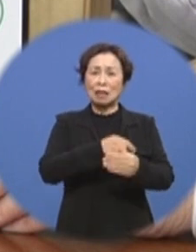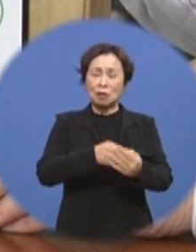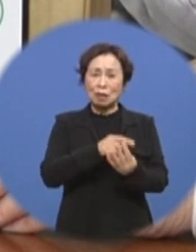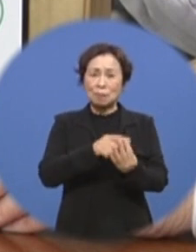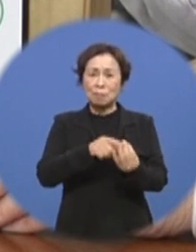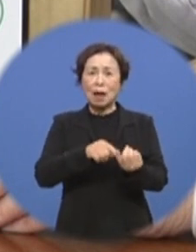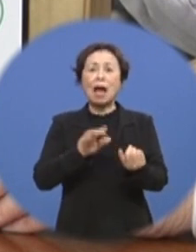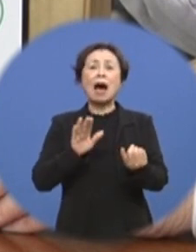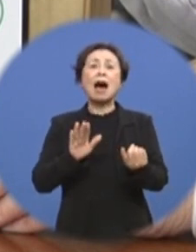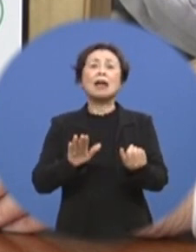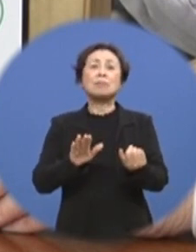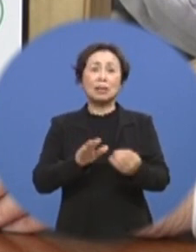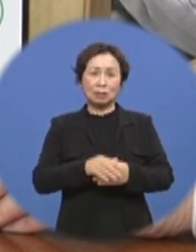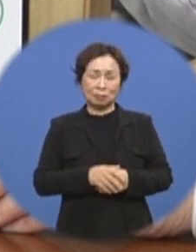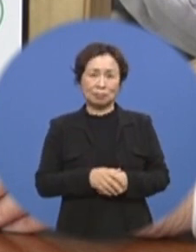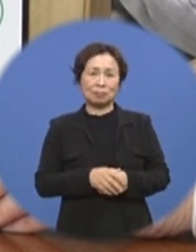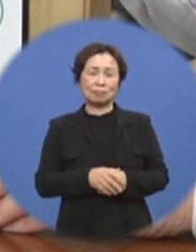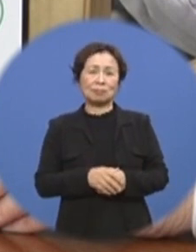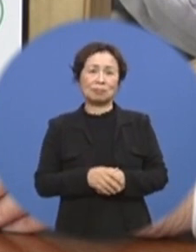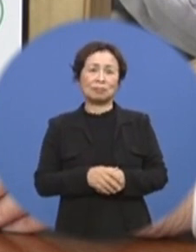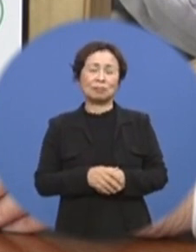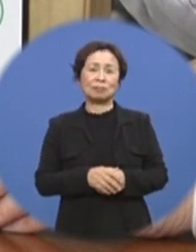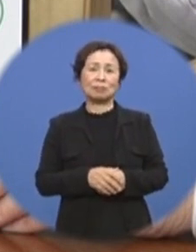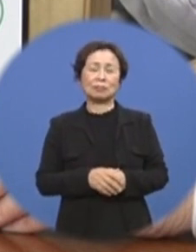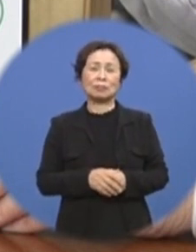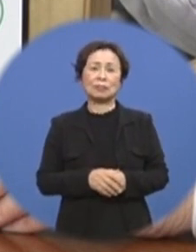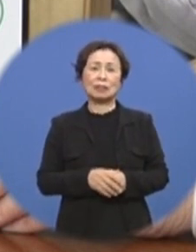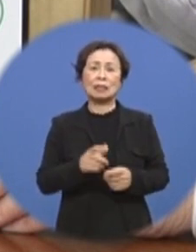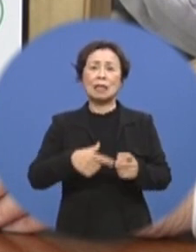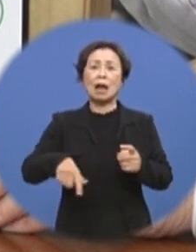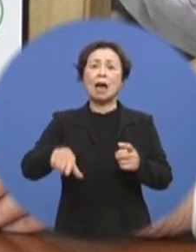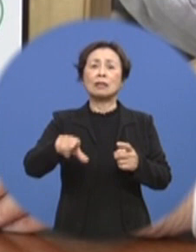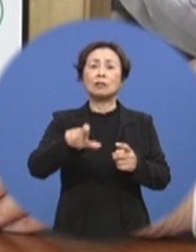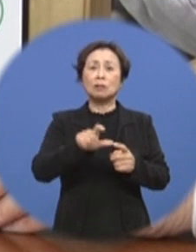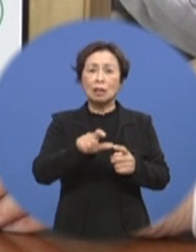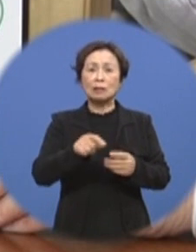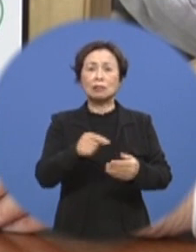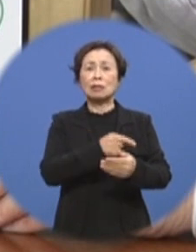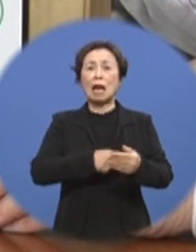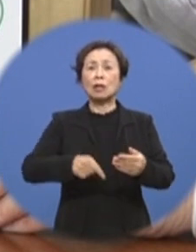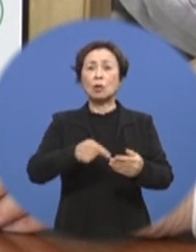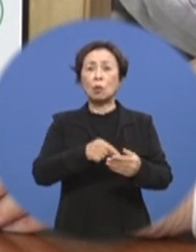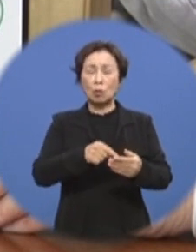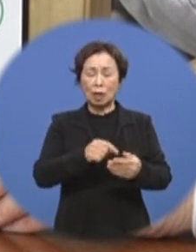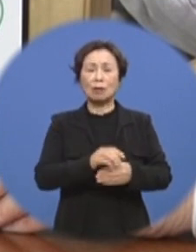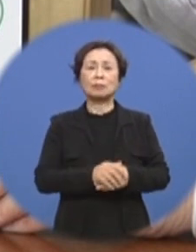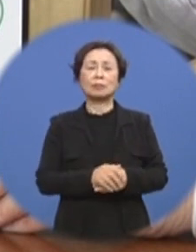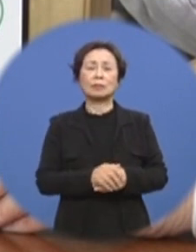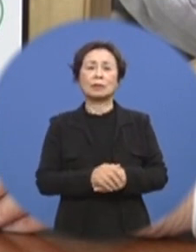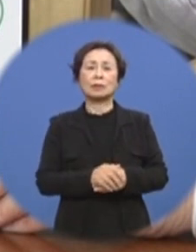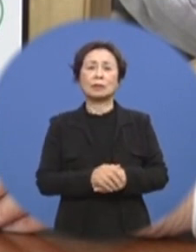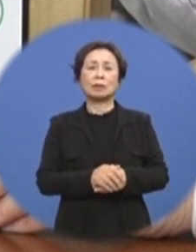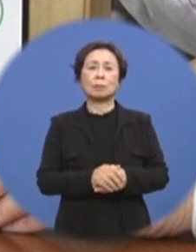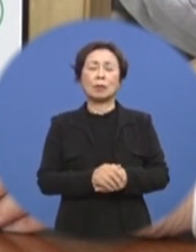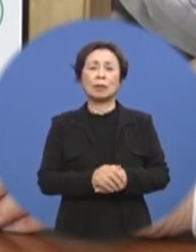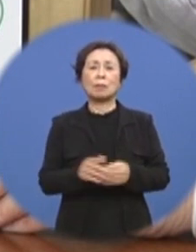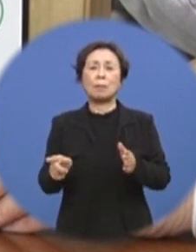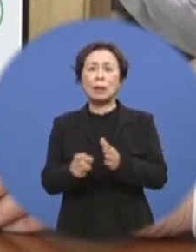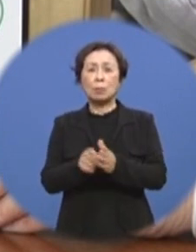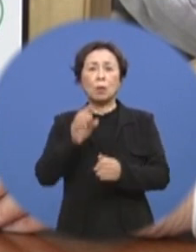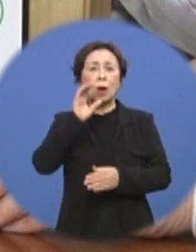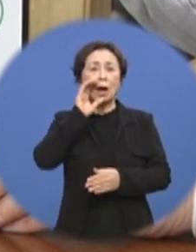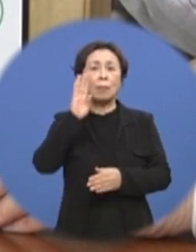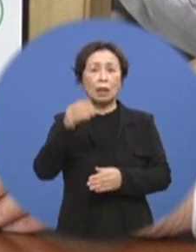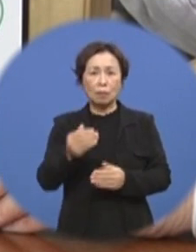一般ですが今年追加するこれメニューなんですけど和歌山県学力テストをやってたんですけど